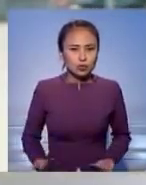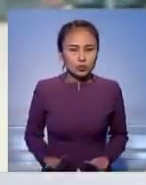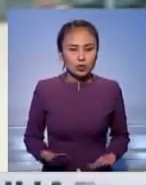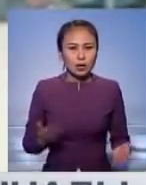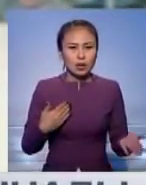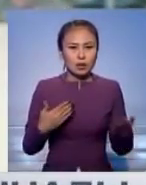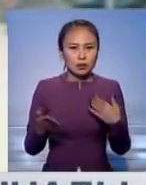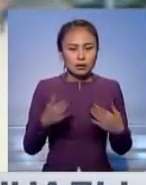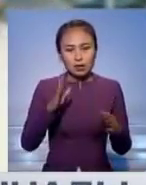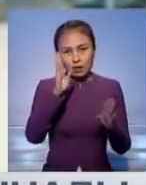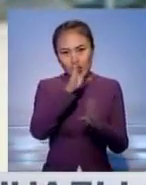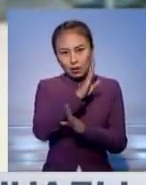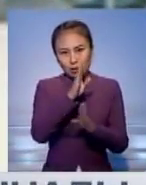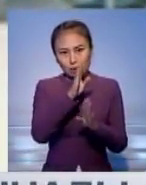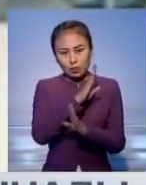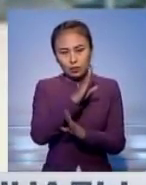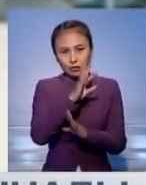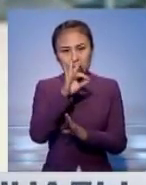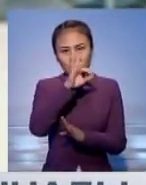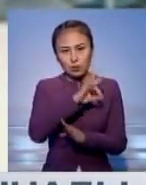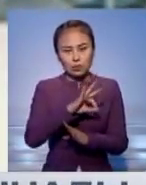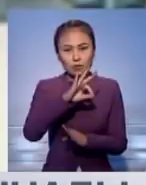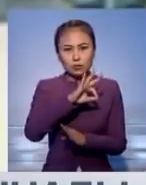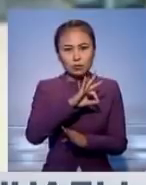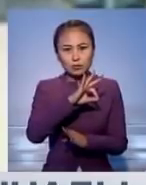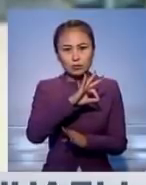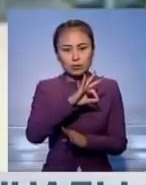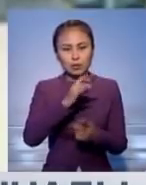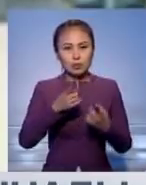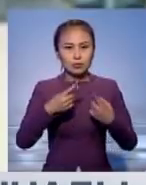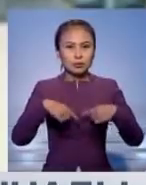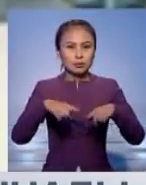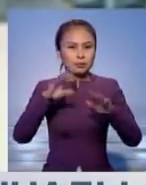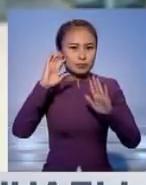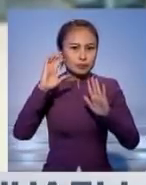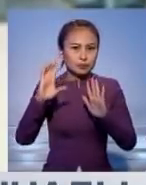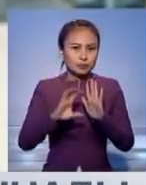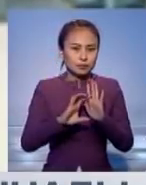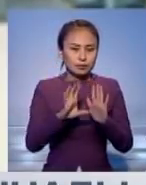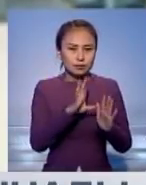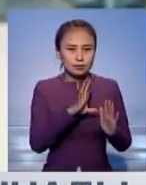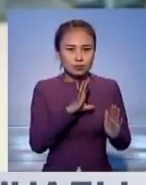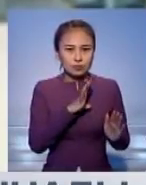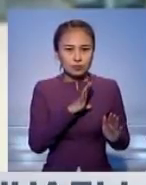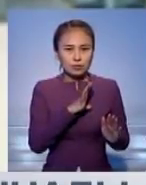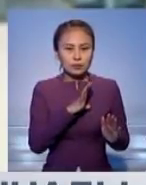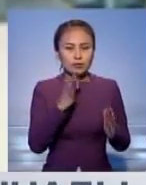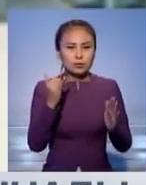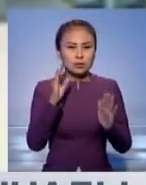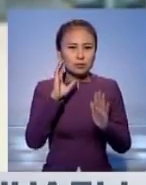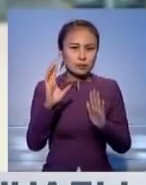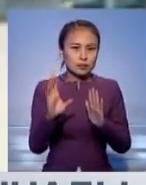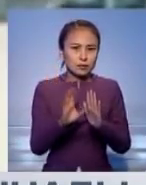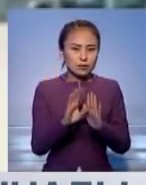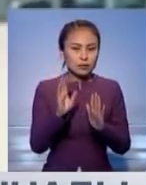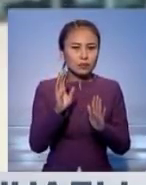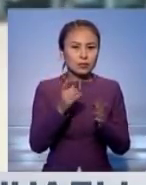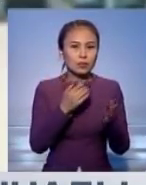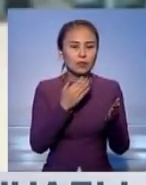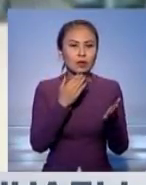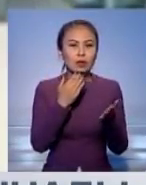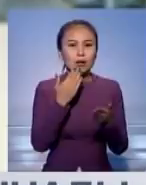арасында экологиялық жағынан қоғамдық тыңдау жүргізілді. Қоғамдық тыңдау жүргізіліп, ол қолдау